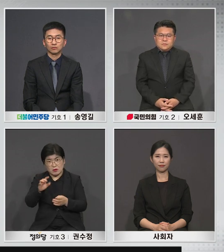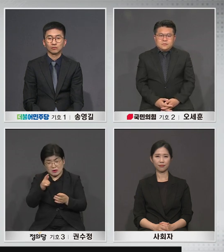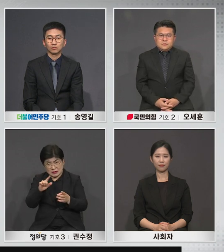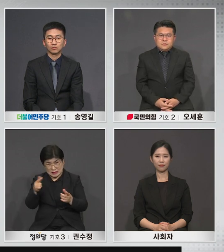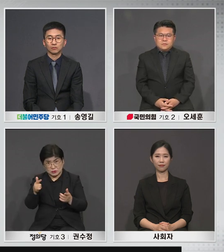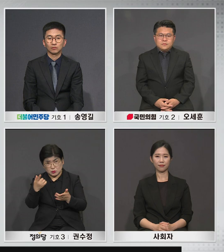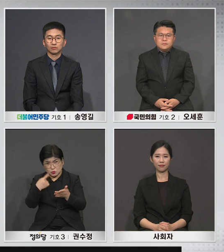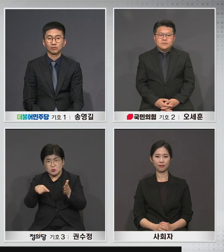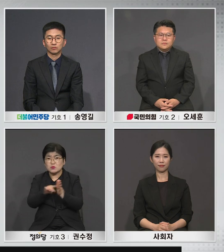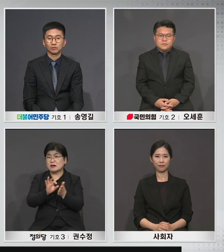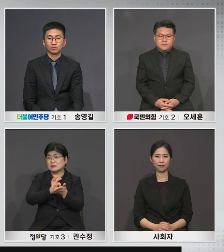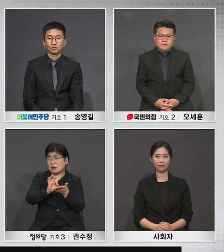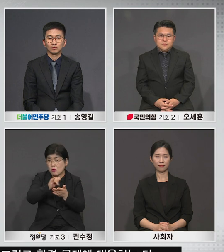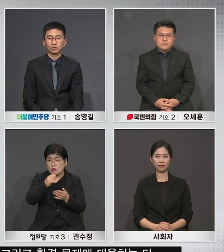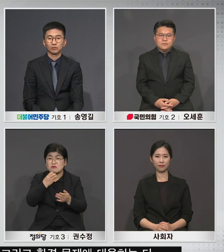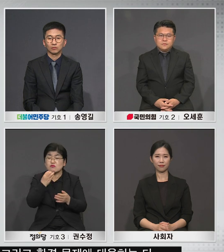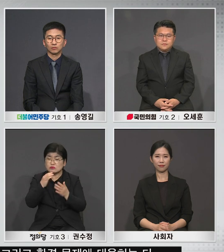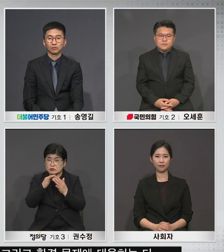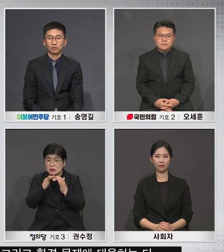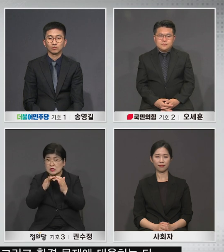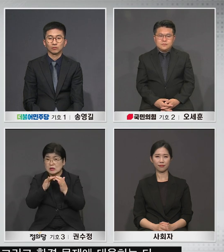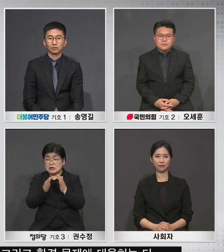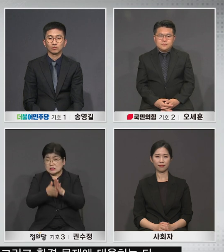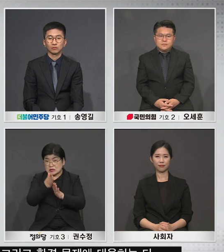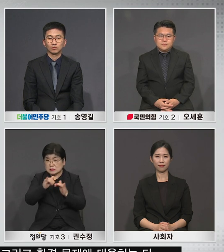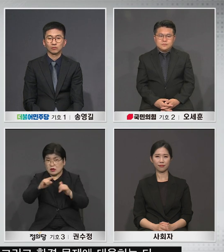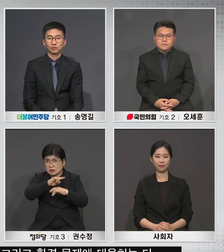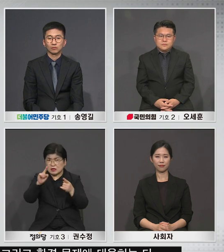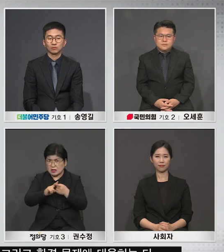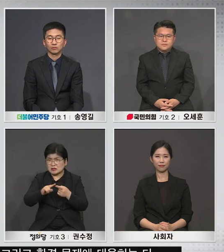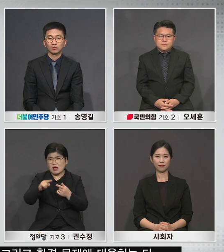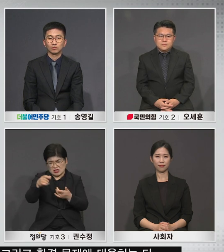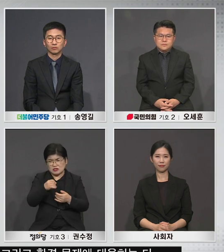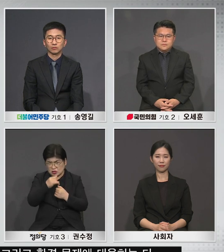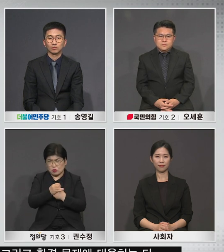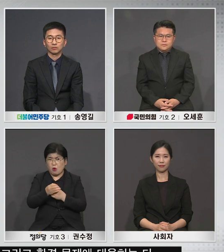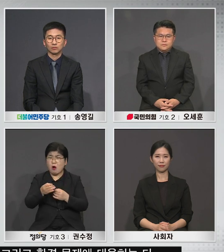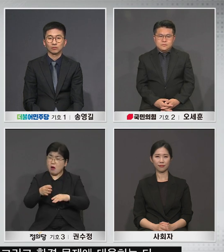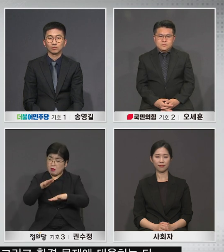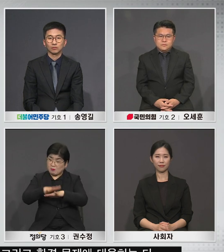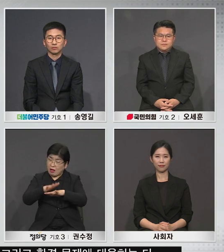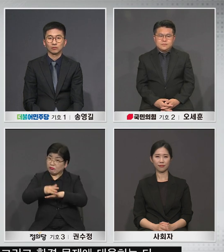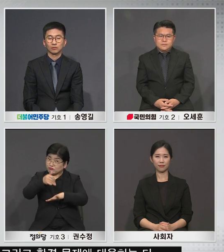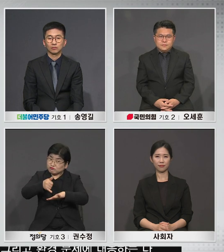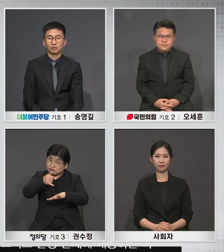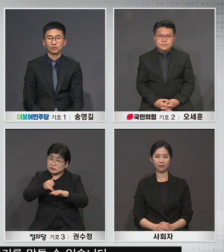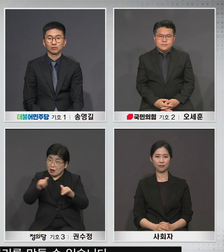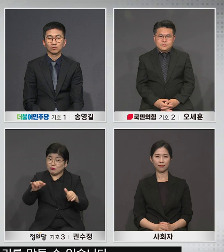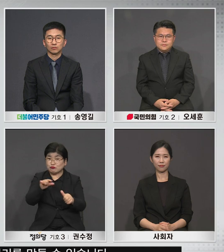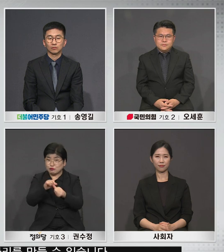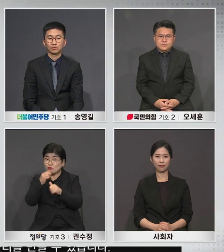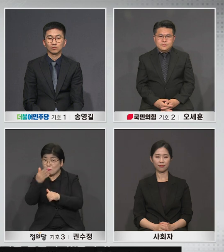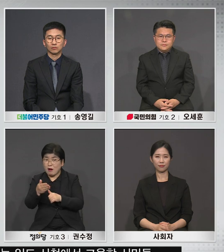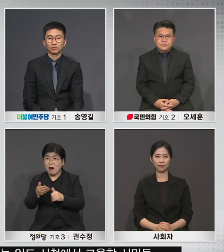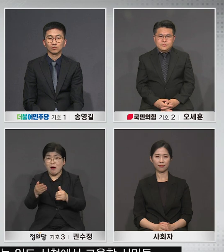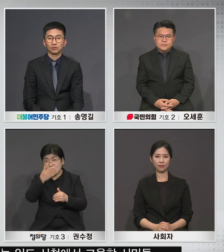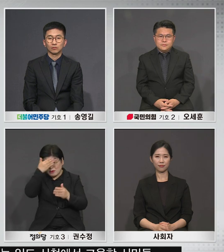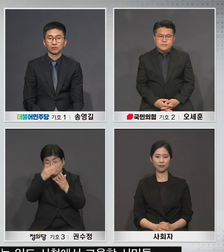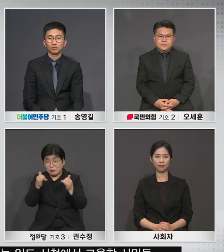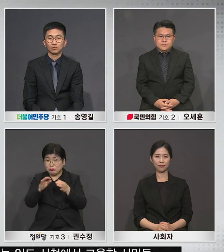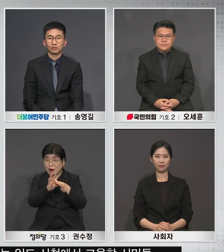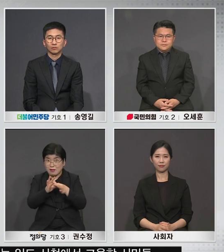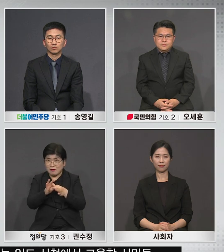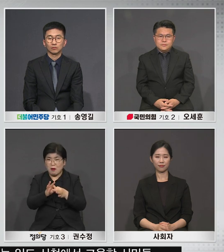시민들이 수행할 수도 있을 것이고요. 공원을 유지 관리하거나 도시농업을 주도하는 텃발 선생님도 만들 수 있습니다. 청년들을 대상으로 우선